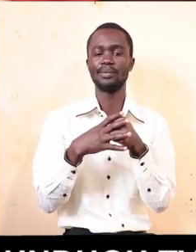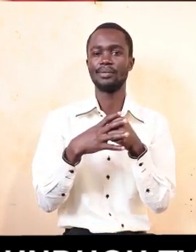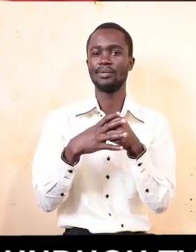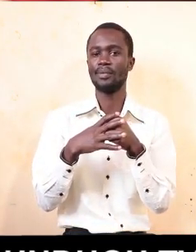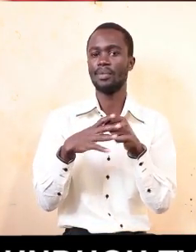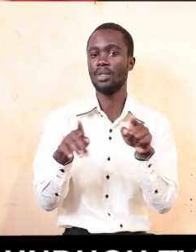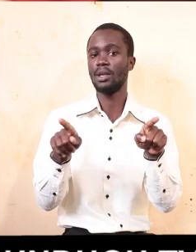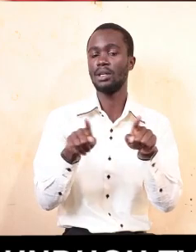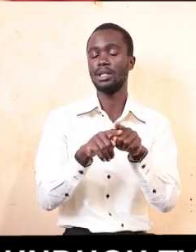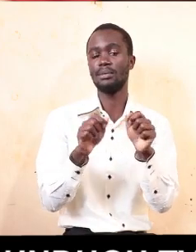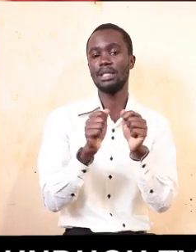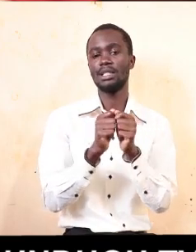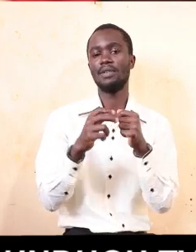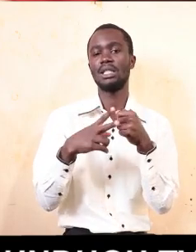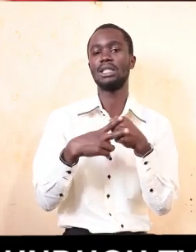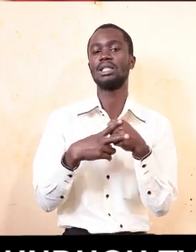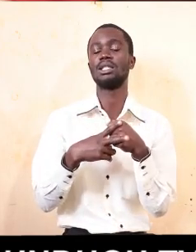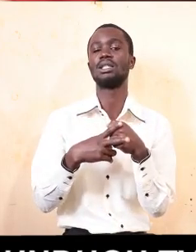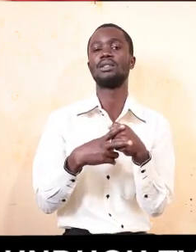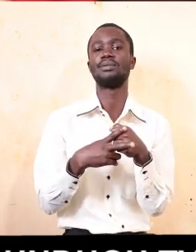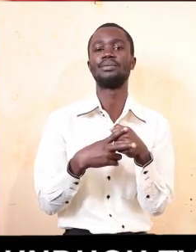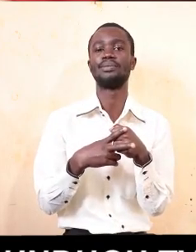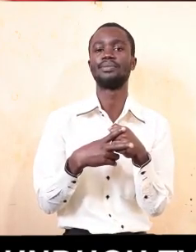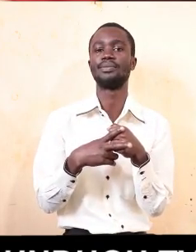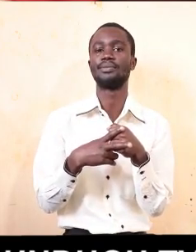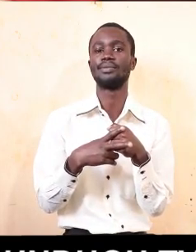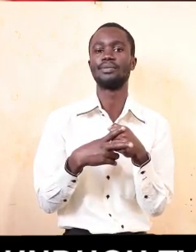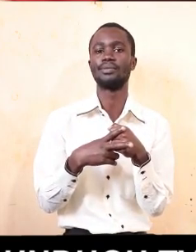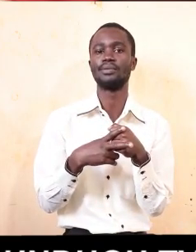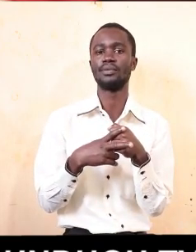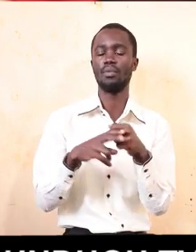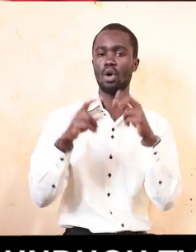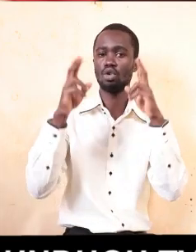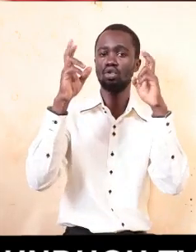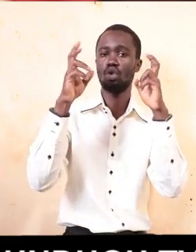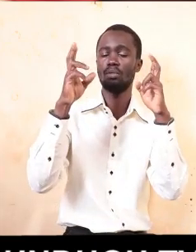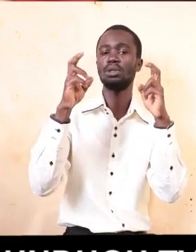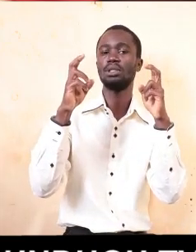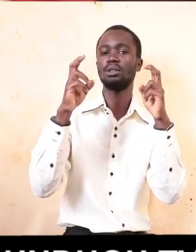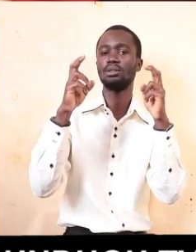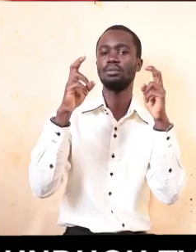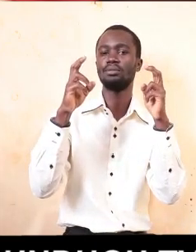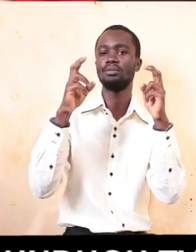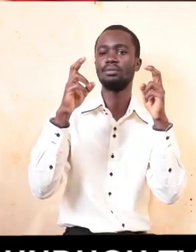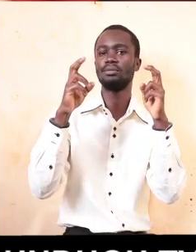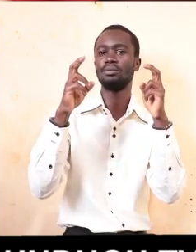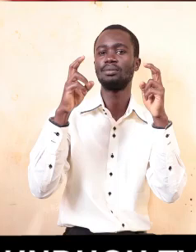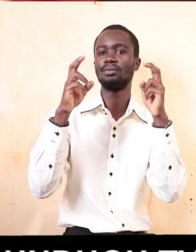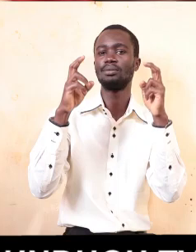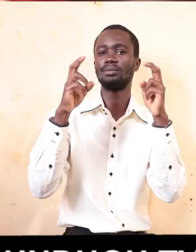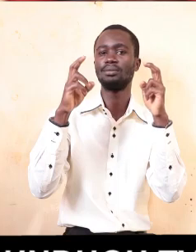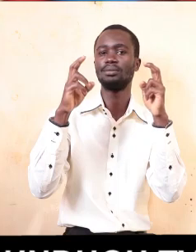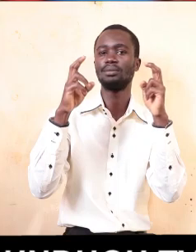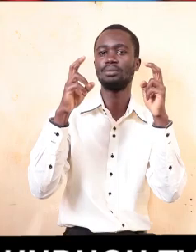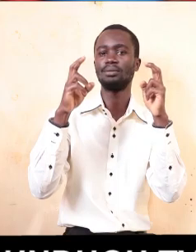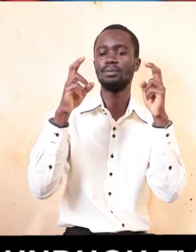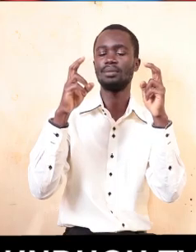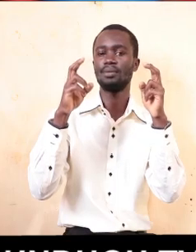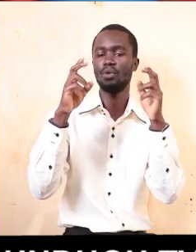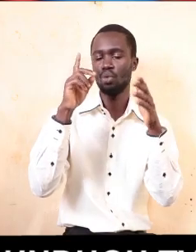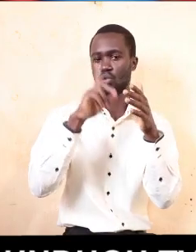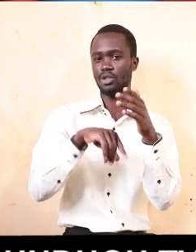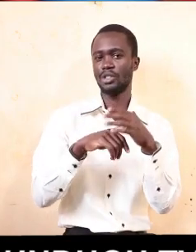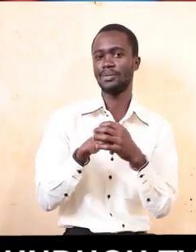wa 17. Na kichwa chetu cha habari siku ya leo